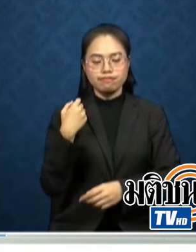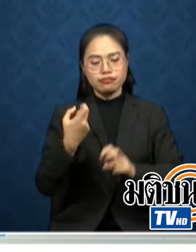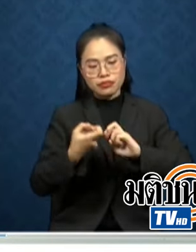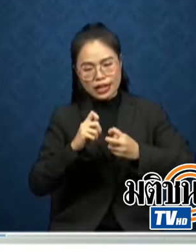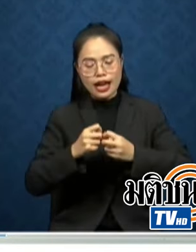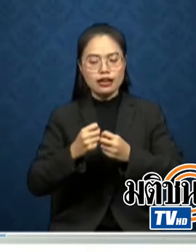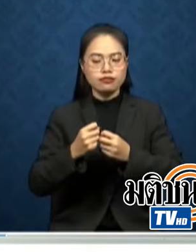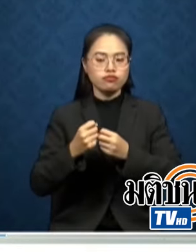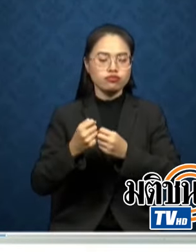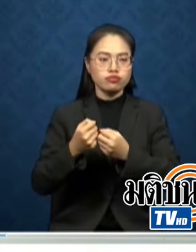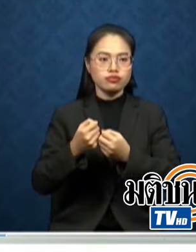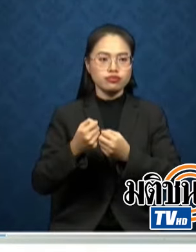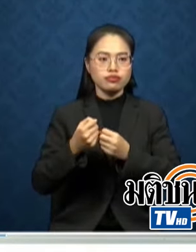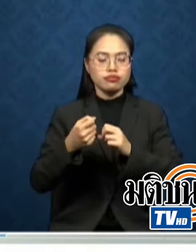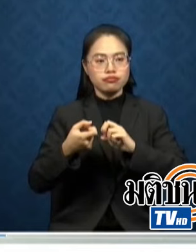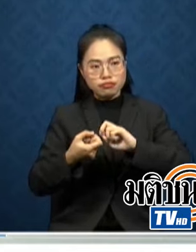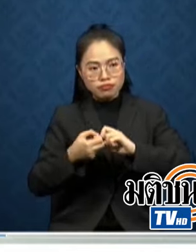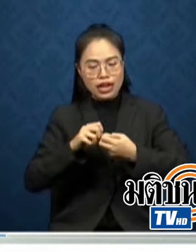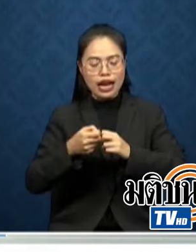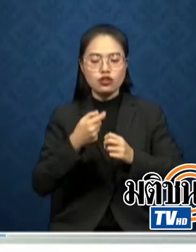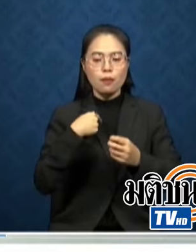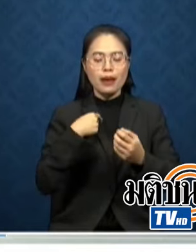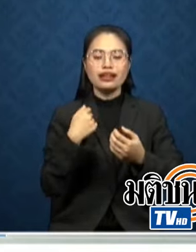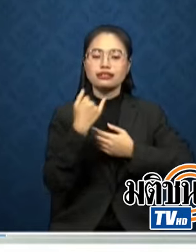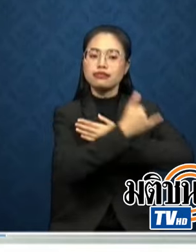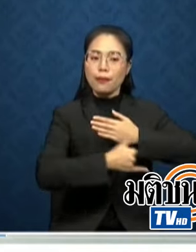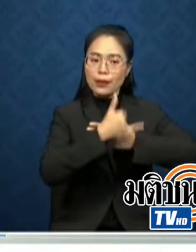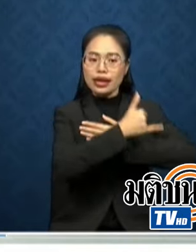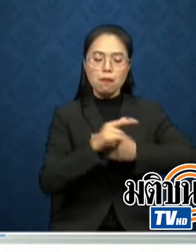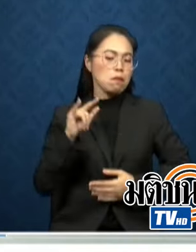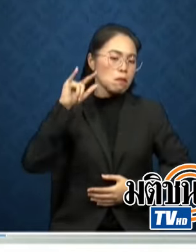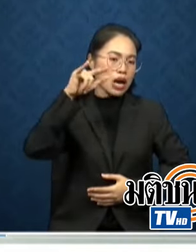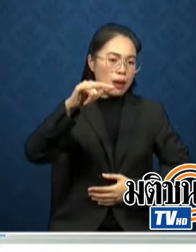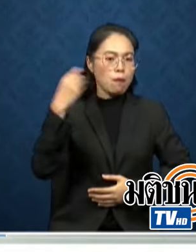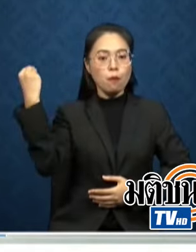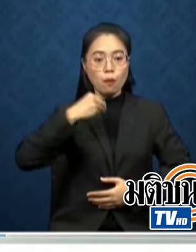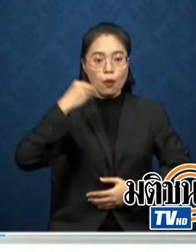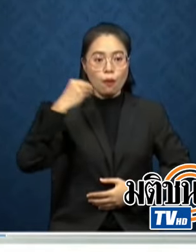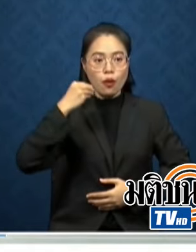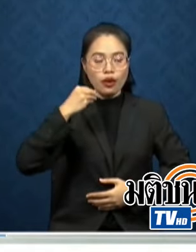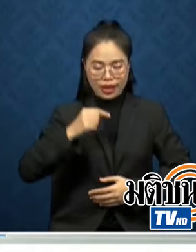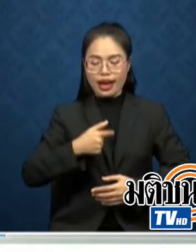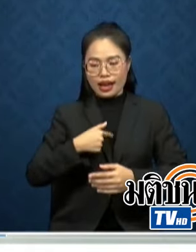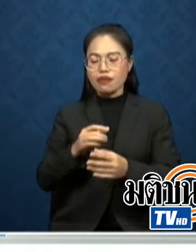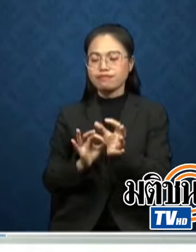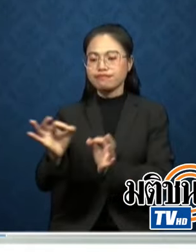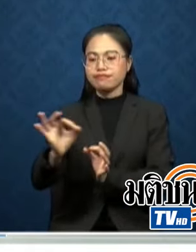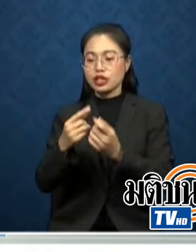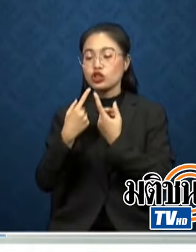างก็ตามทีนะครับที่บอกว่าเดินทางไปต่างประเทศหลายหนนะครับแต่ว่าฝากเรียนงี้ครับว่า